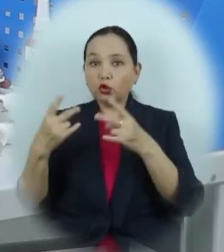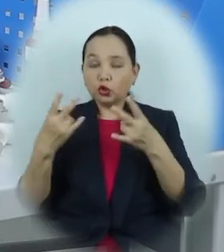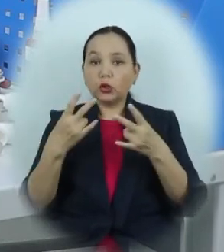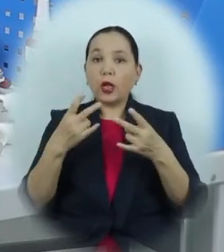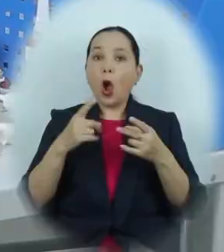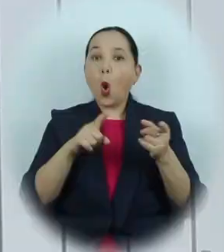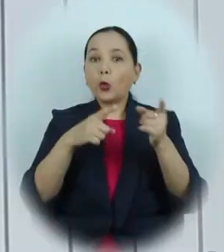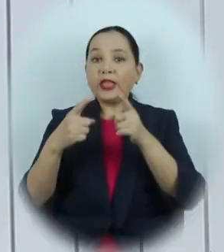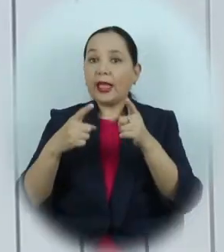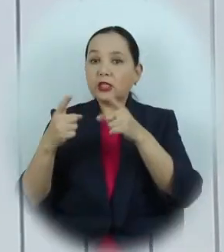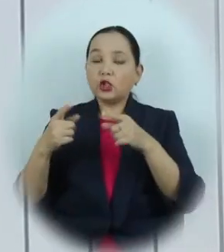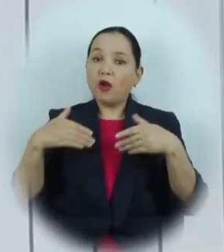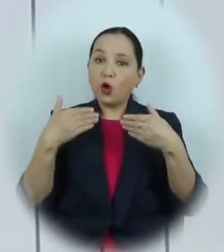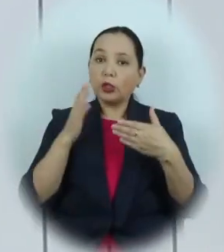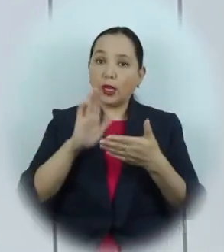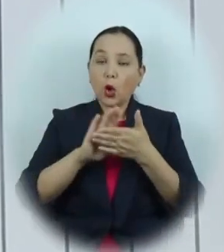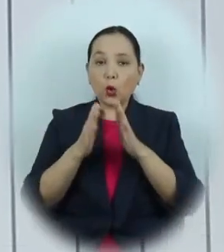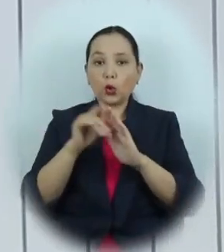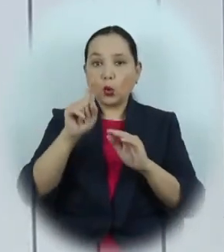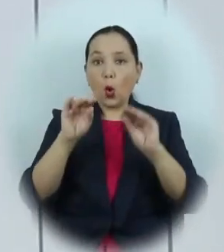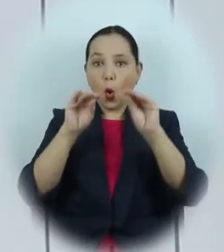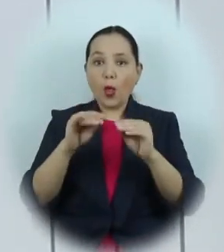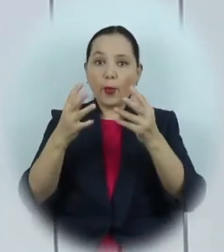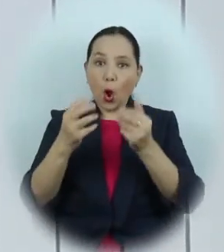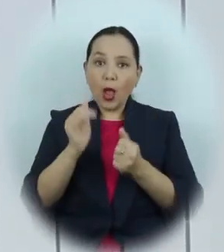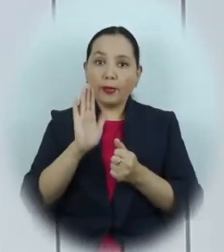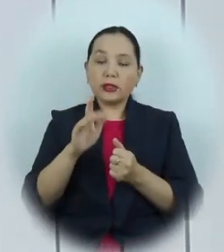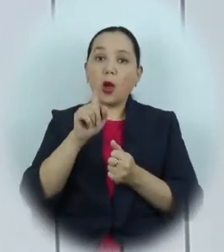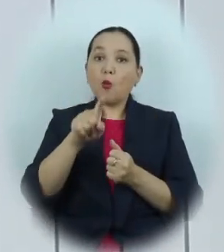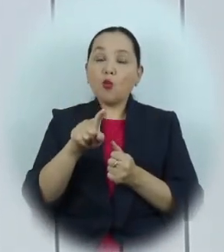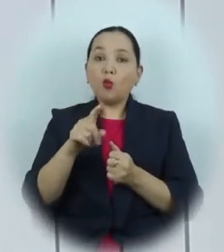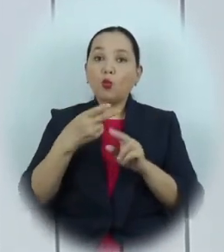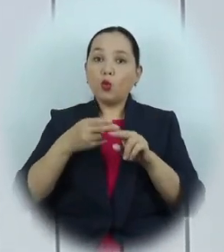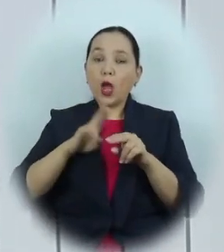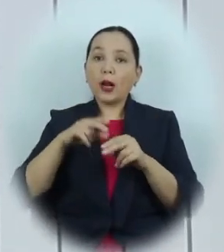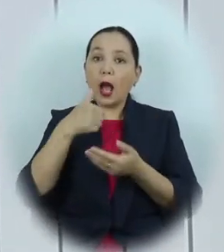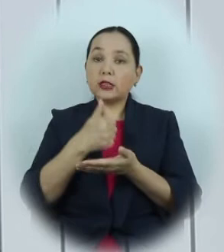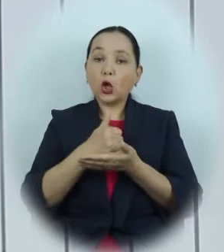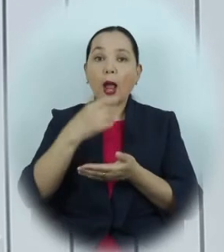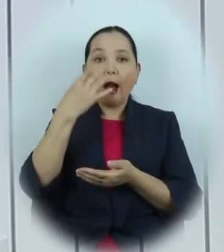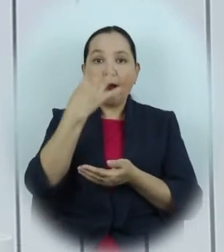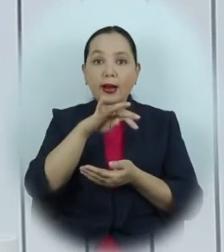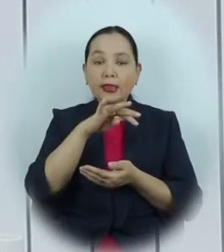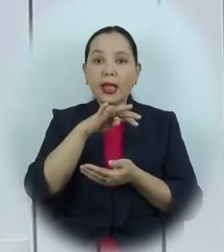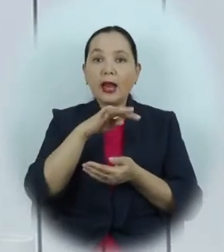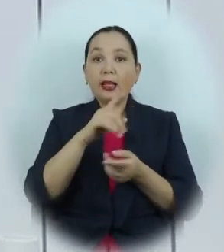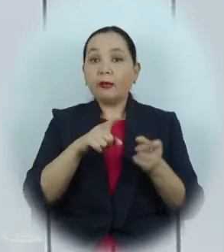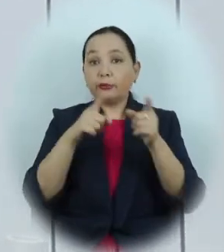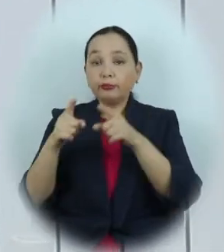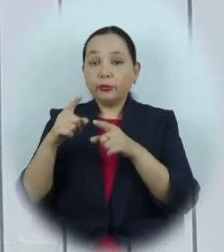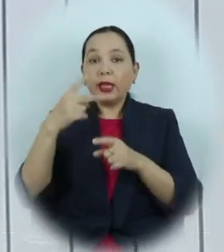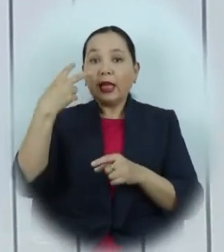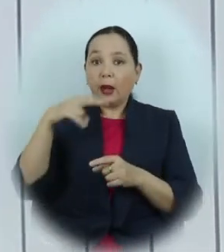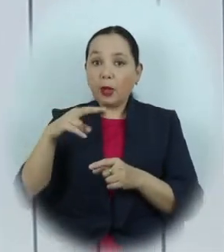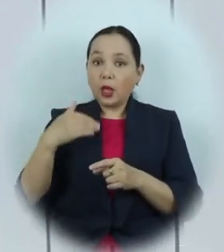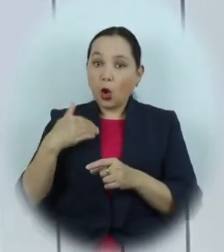foydalangan holda buni qo'yib olamiz. Bular asosan 40 talikda 20 talik qilmoqchi